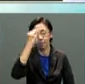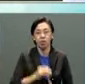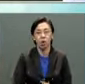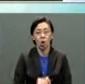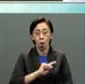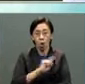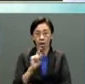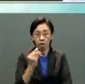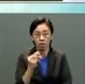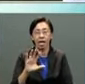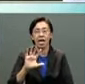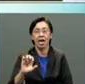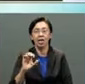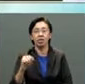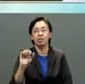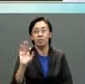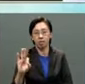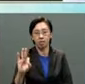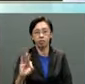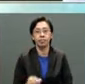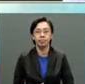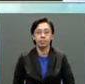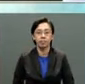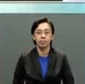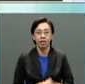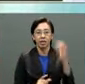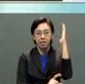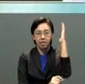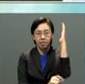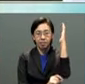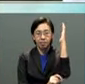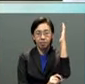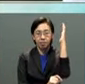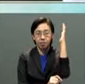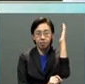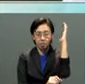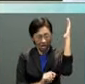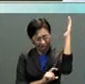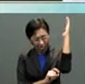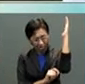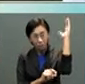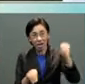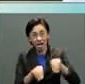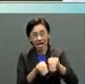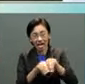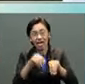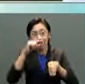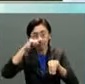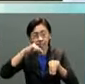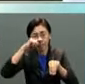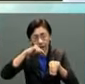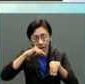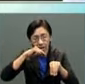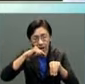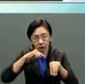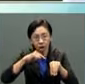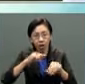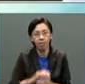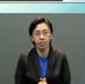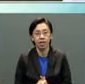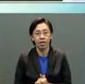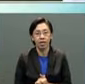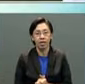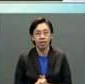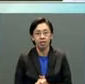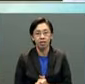วันเดียวนี่519รายนะครับสิงคโปร์ประเทศที่ใกล้บ้านใกล้เรือนเคียงของเรานะครับเลื่อนลงมาเลื่อนตาล